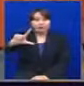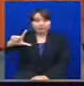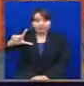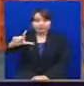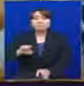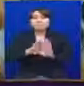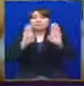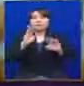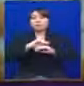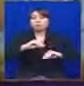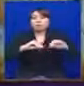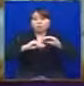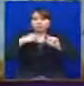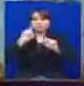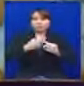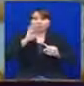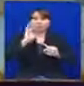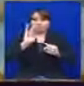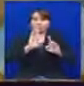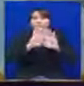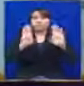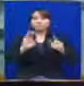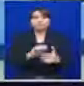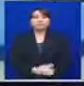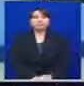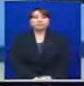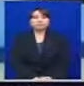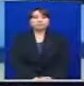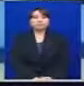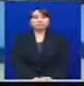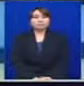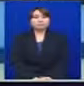โดยจะเปิดโครงการภายในเดือนมิถุนายนนี้ค่ะ